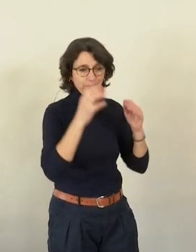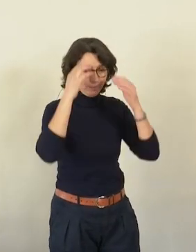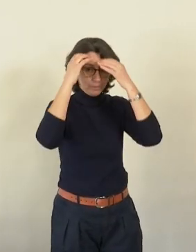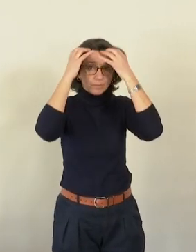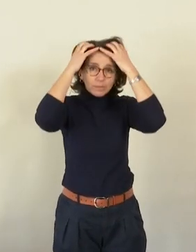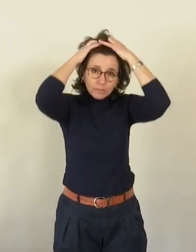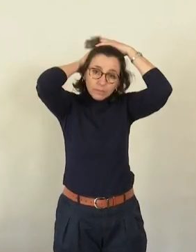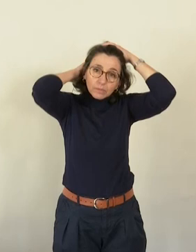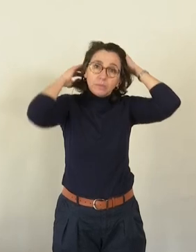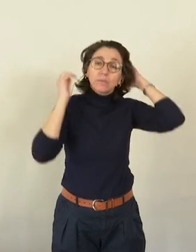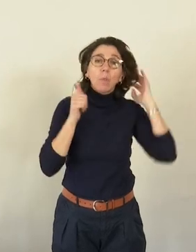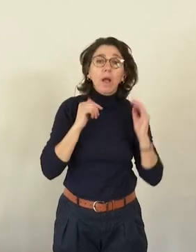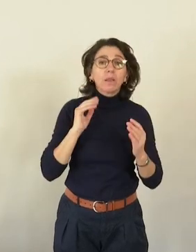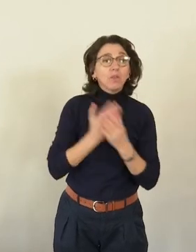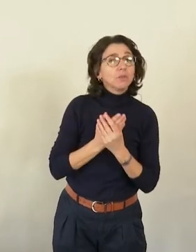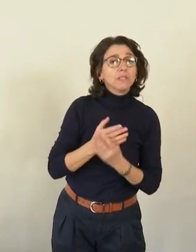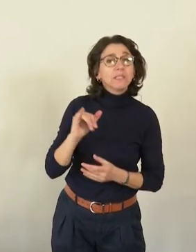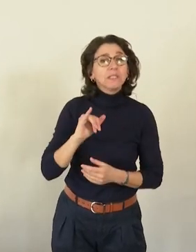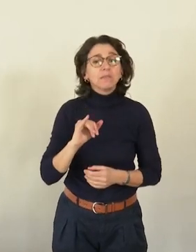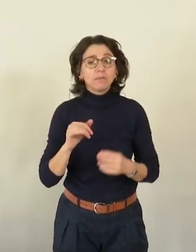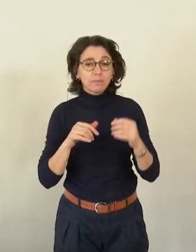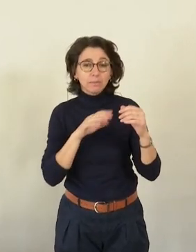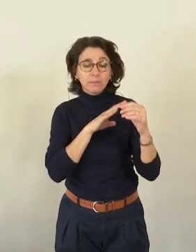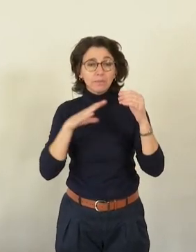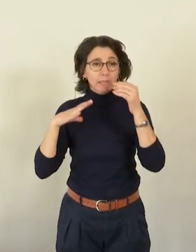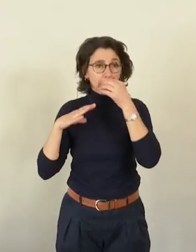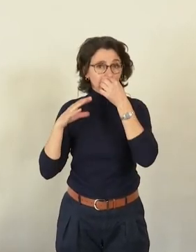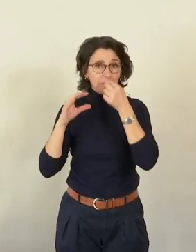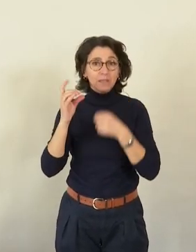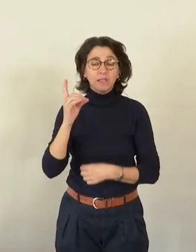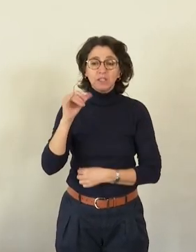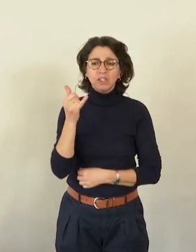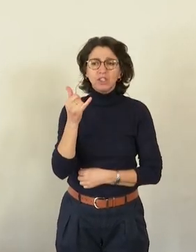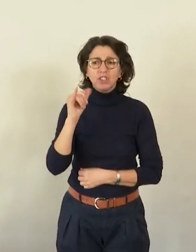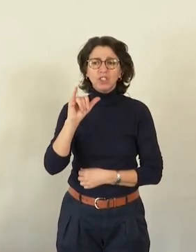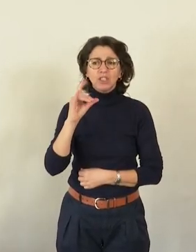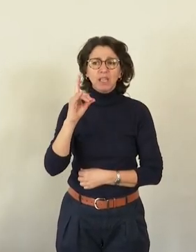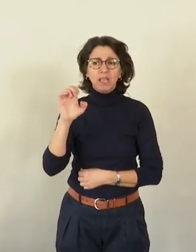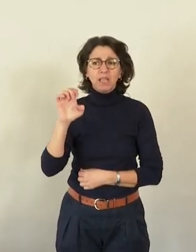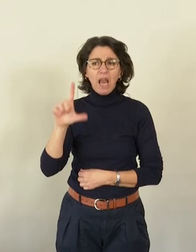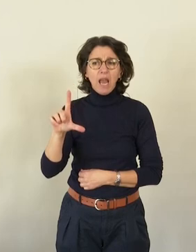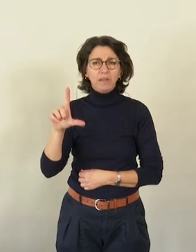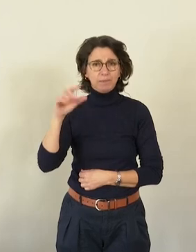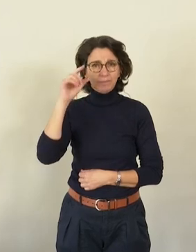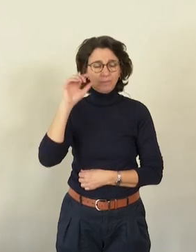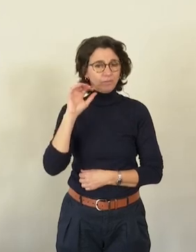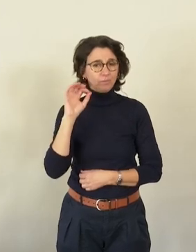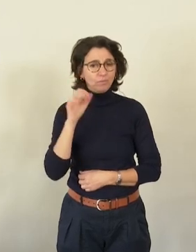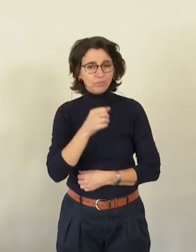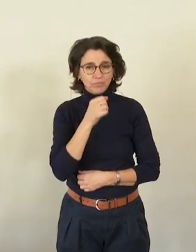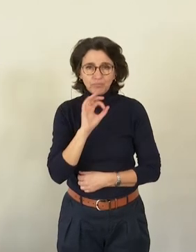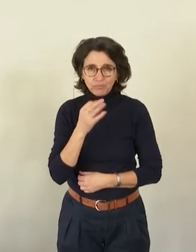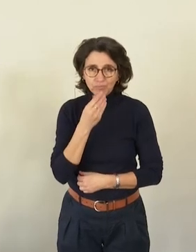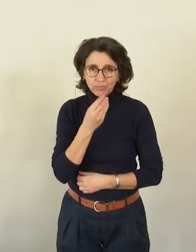la première intervention c'est Madame gidel est-ce que vous avez euh oui ça devrait fonctionner